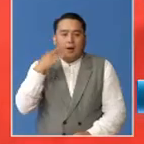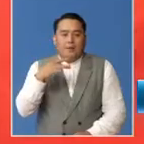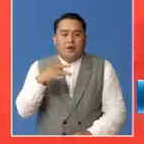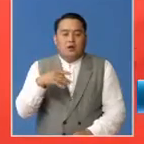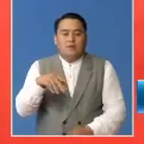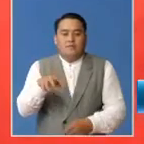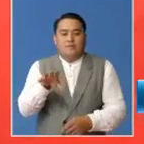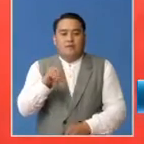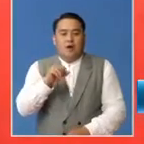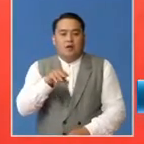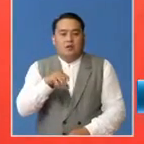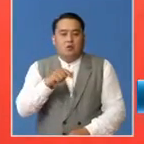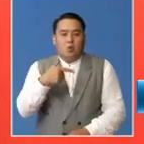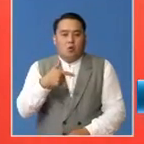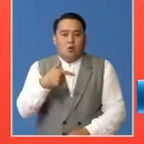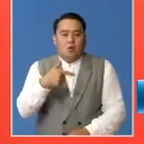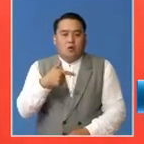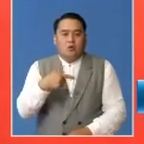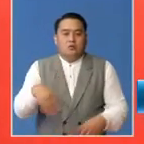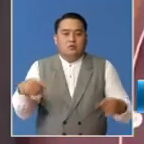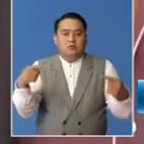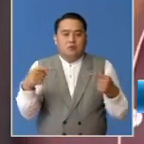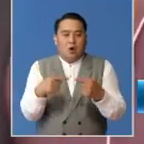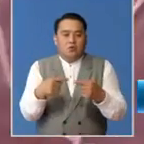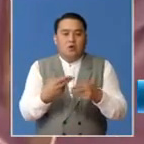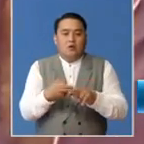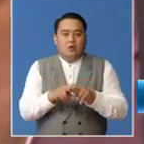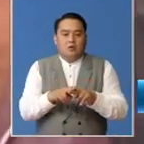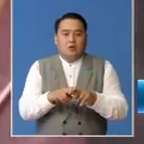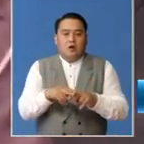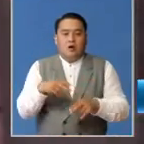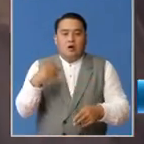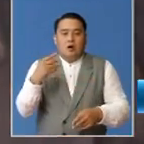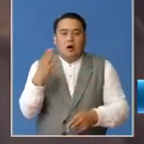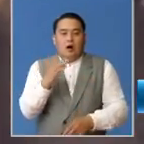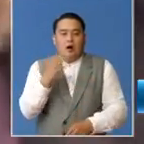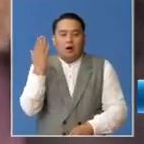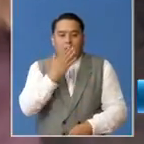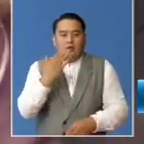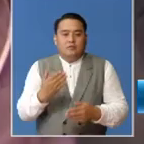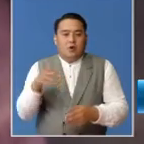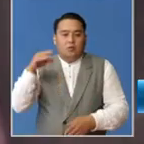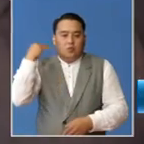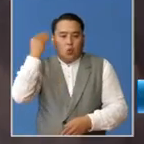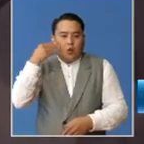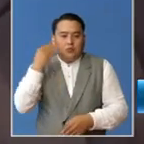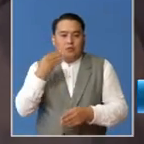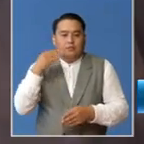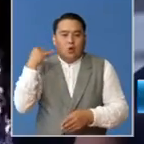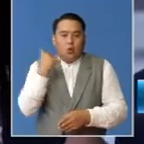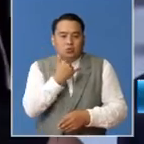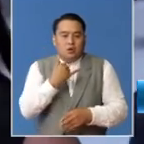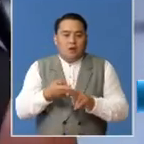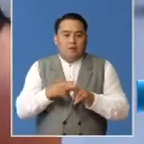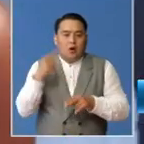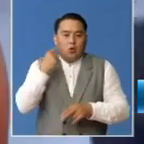биографическую ленту «Ван Гог на пороге вечности». Сходство этих кадров из фильма со знаменитым автопортретом с перевязанным ухом и трубкой впечатлило зрителей